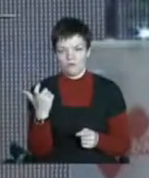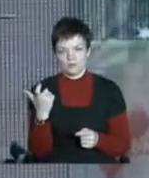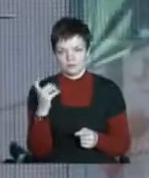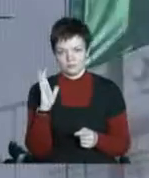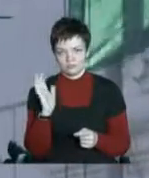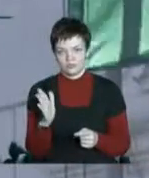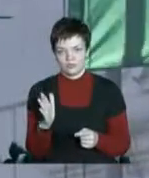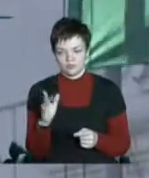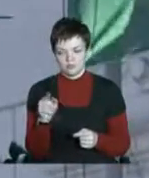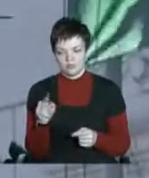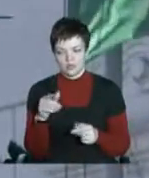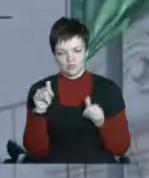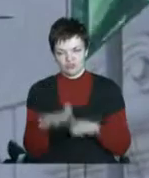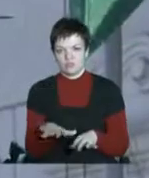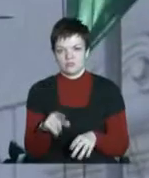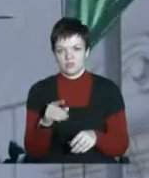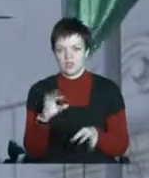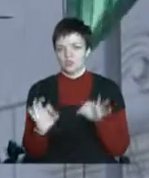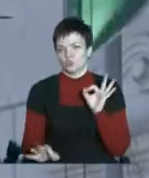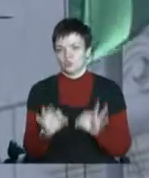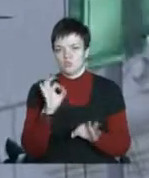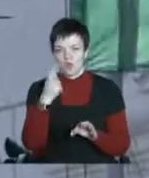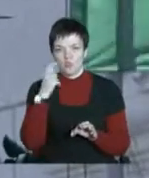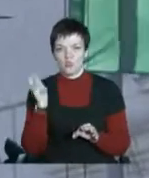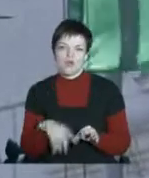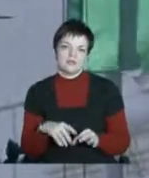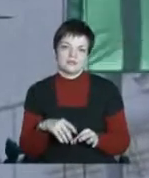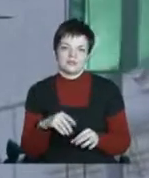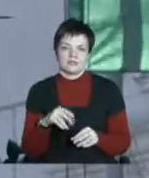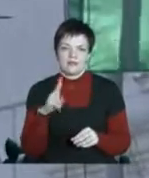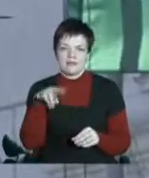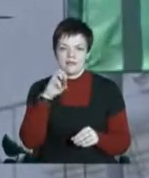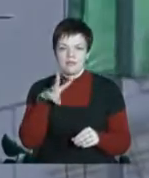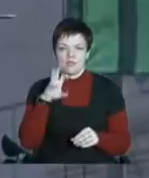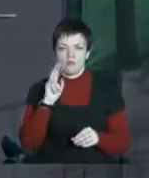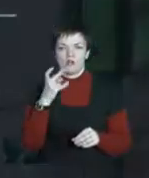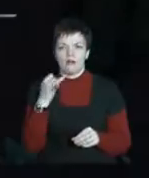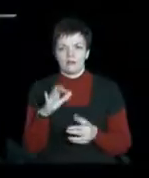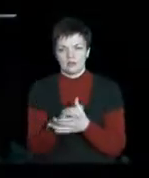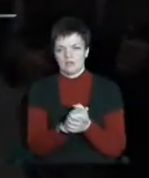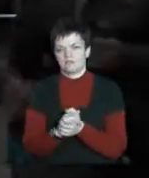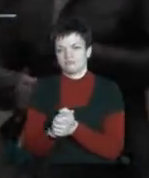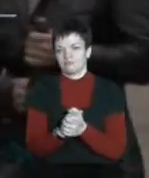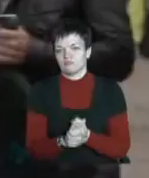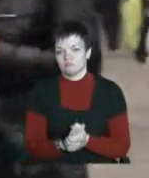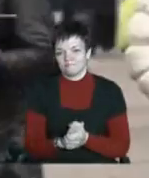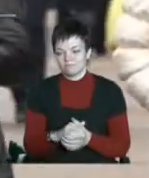решаться судьба украинской демократии. Ее слова не оказались преувеличением.